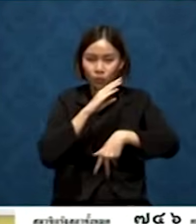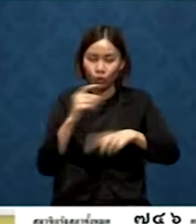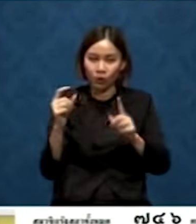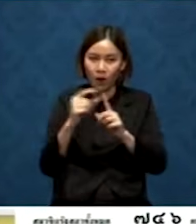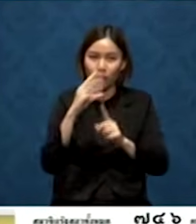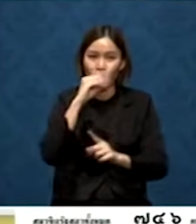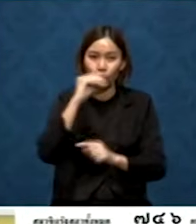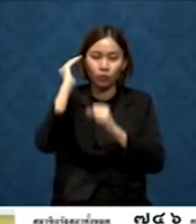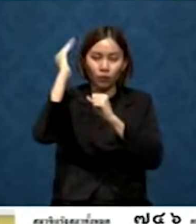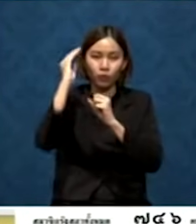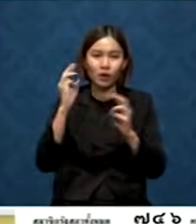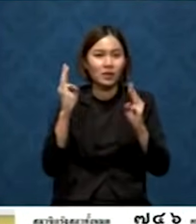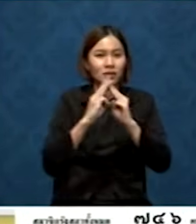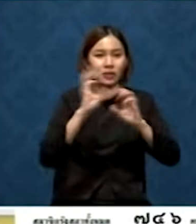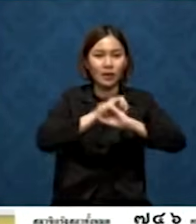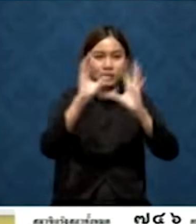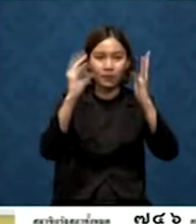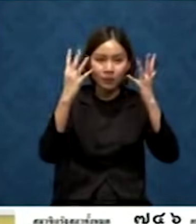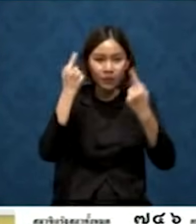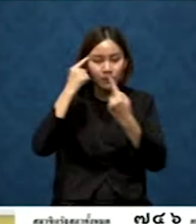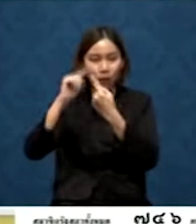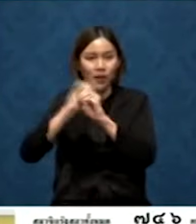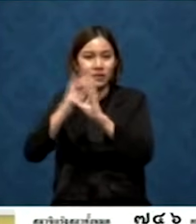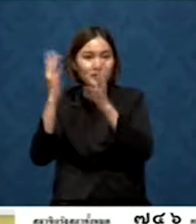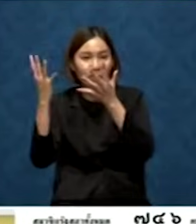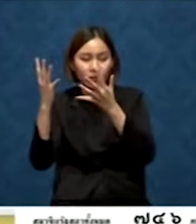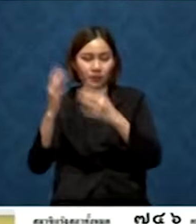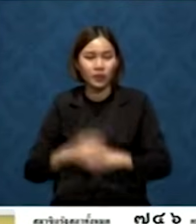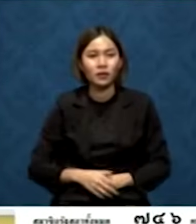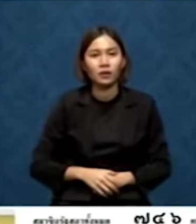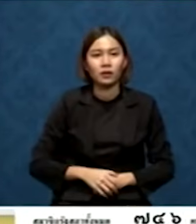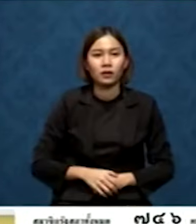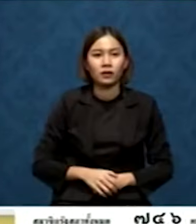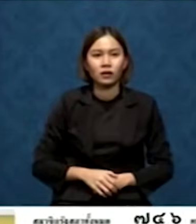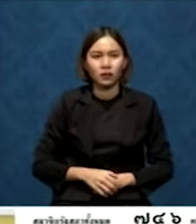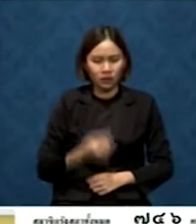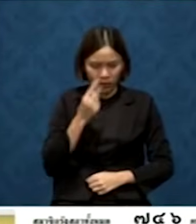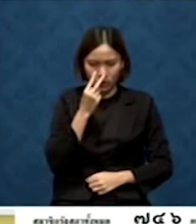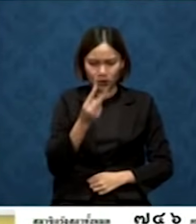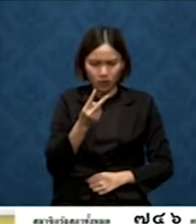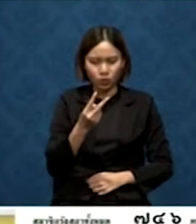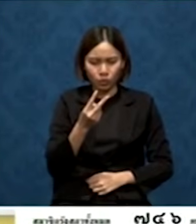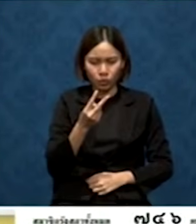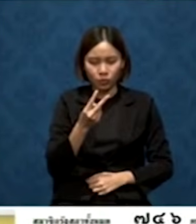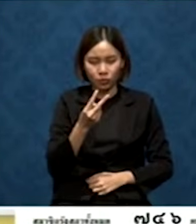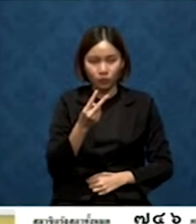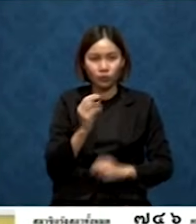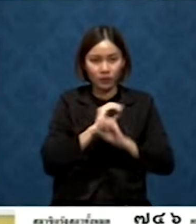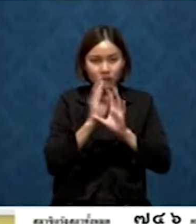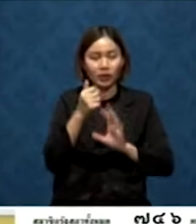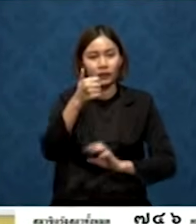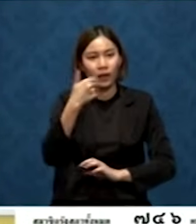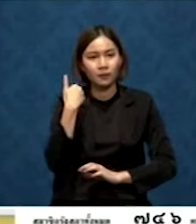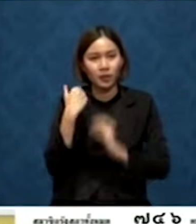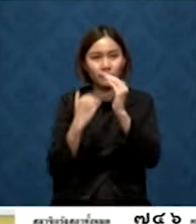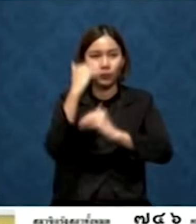ที่ไม่ได้สัญญาอะไรที่เป็นรูปธรรมหรือมีเป้าหมายที่ชัดเจนสิ่งเดียวครับที่ดูจะจับต้องได้คือคำยืนยันจากท่านว่าท่าน